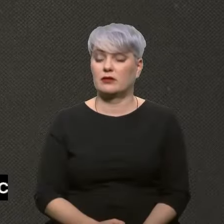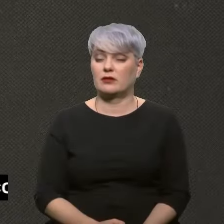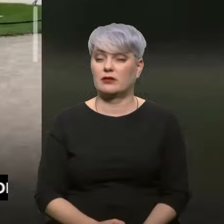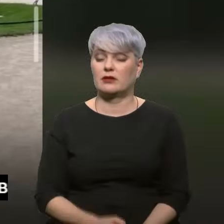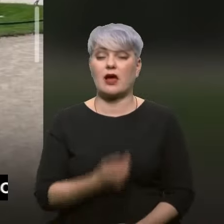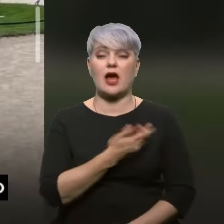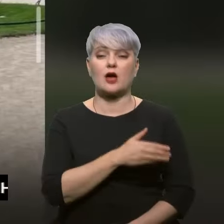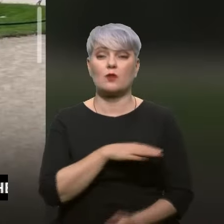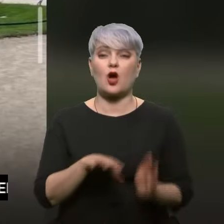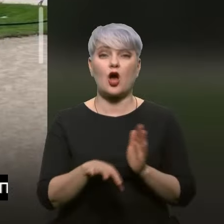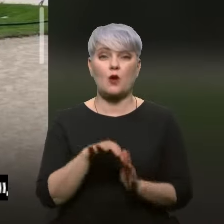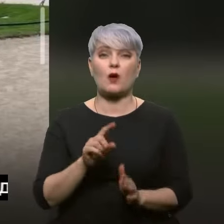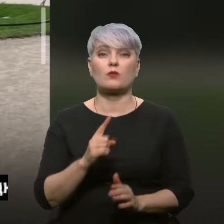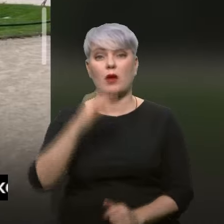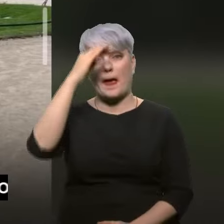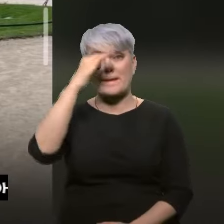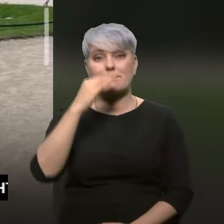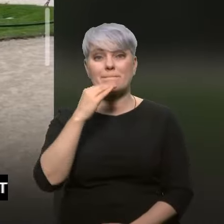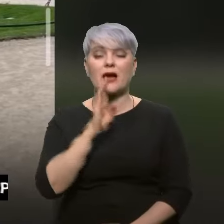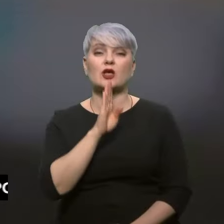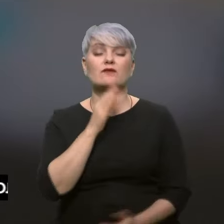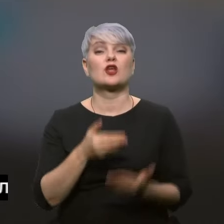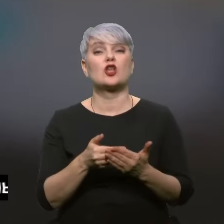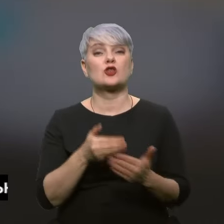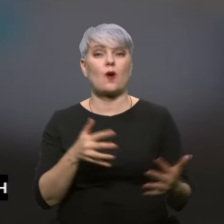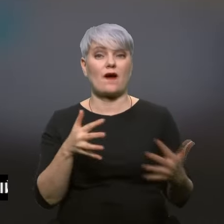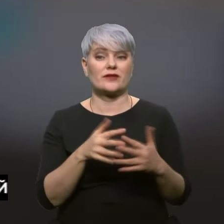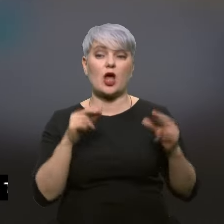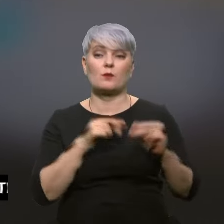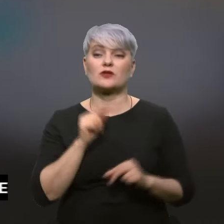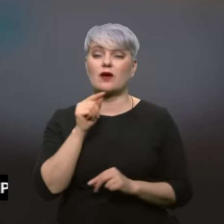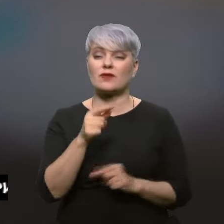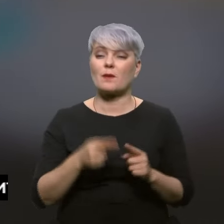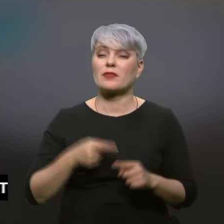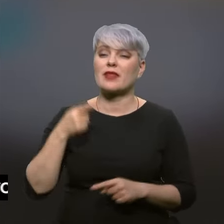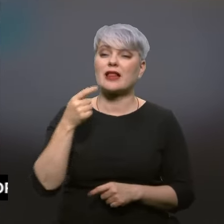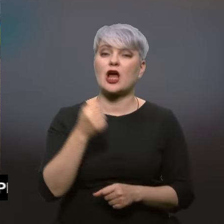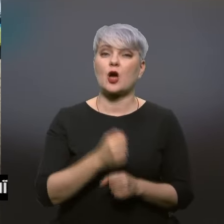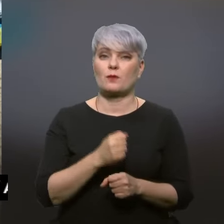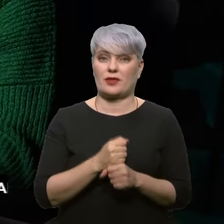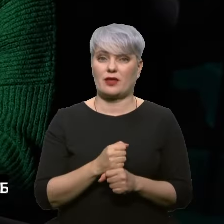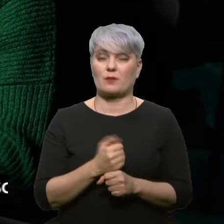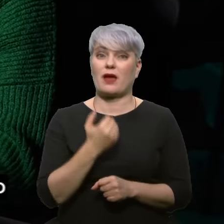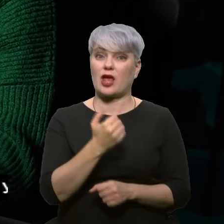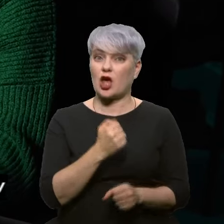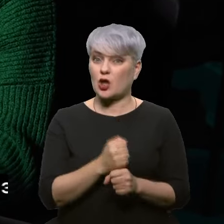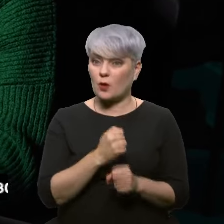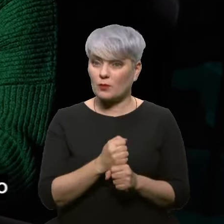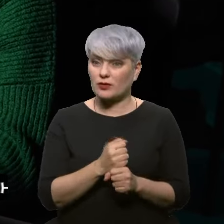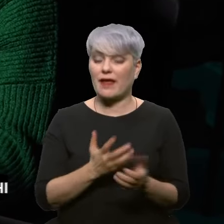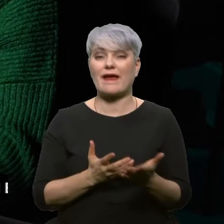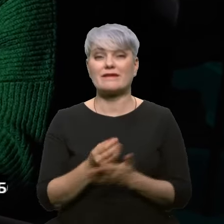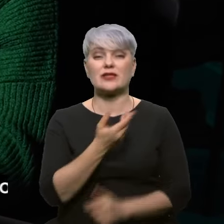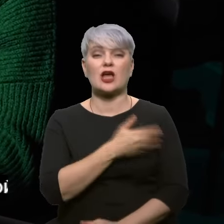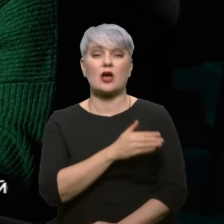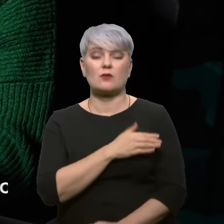Польщу обрали, бо батько дівчини ще до повномасштабної війни працював там далекобійником. Завдяки його роботі, каже дівчина, виплати у